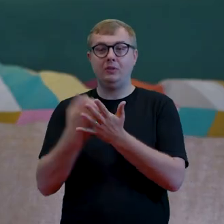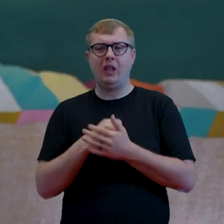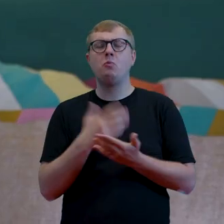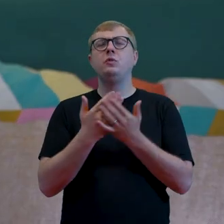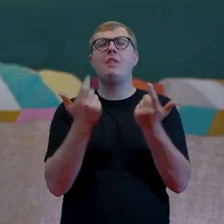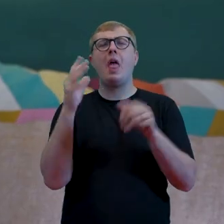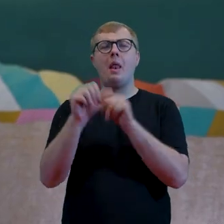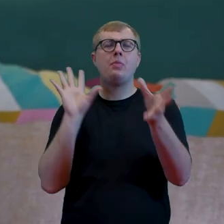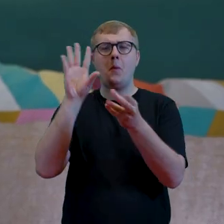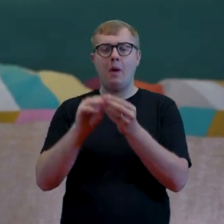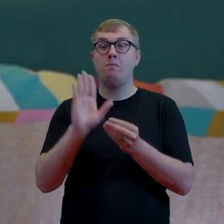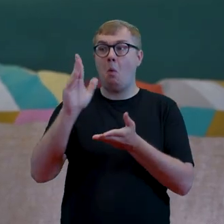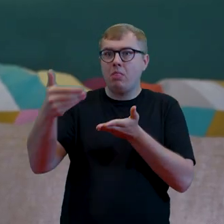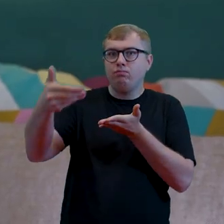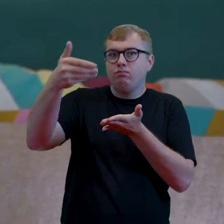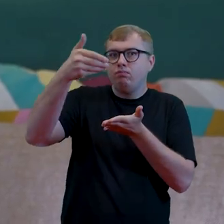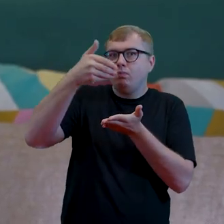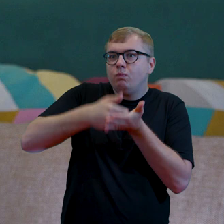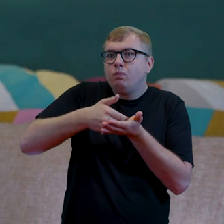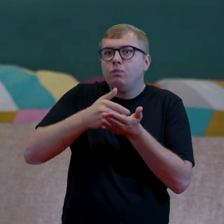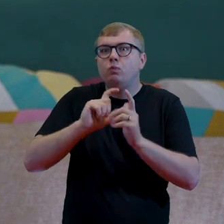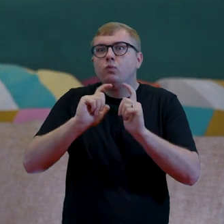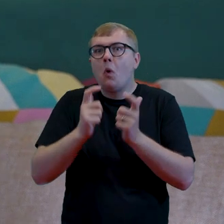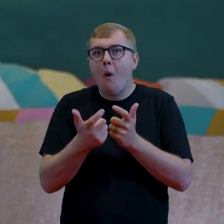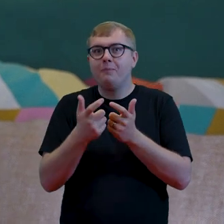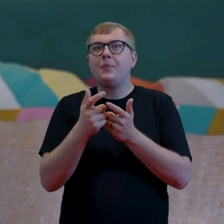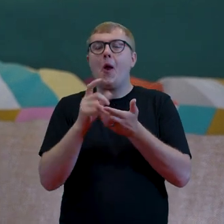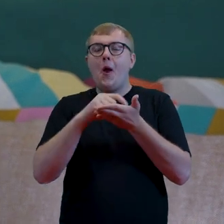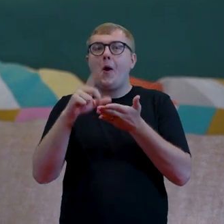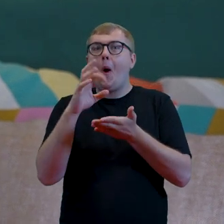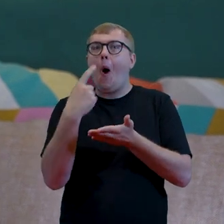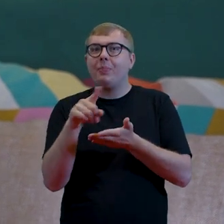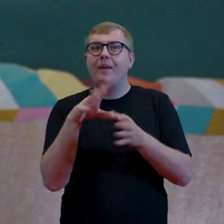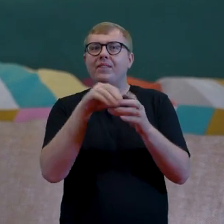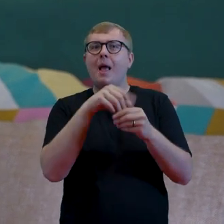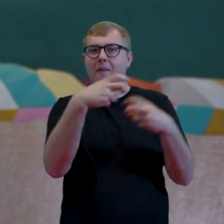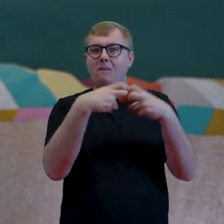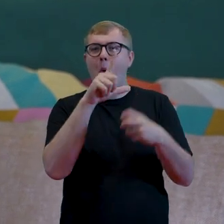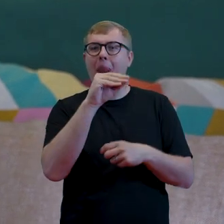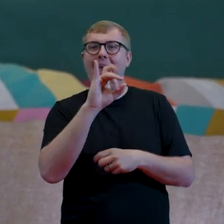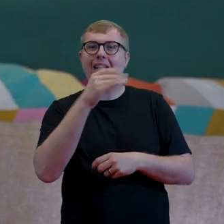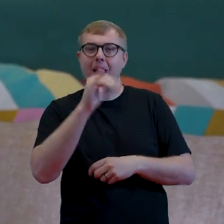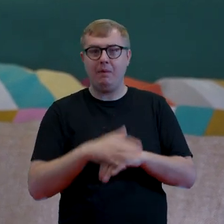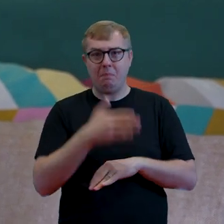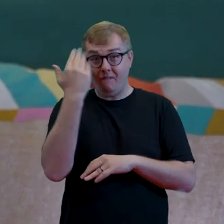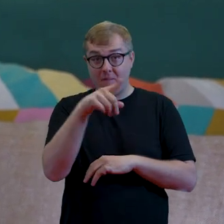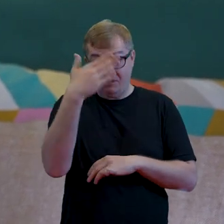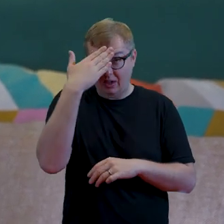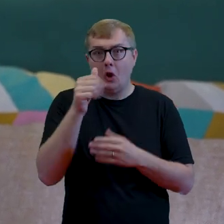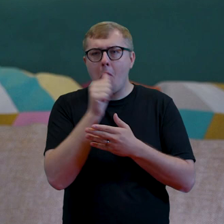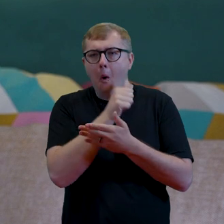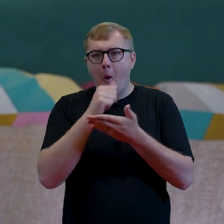już lat i po pewnym czasie tam mi zaproponowano kod dolegnymi nie wiem czy wiecie że istnieje taki Kot